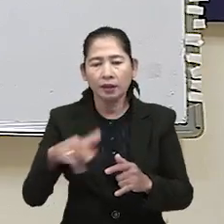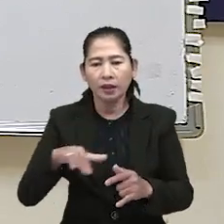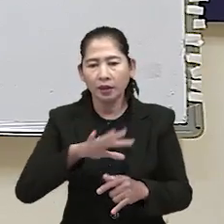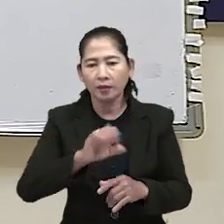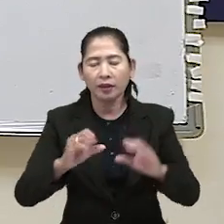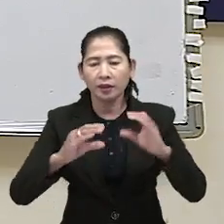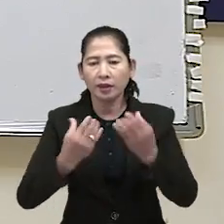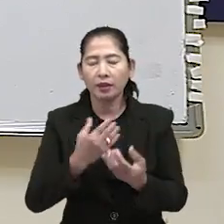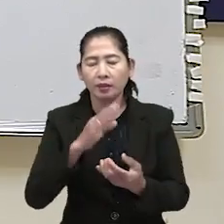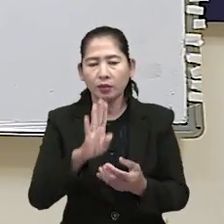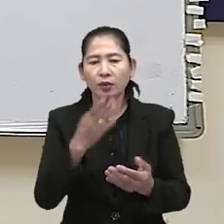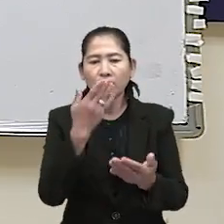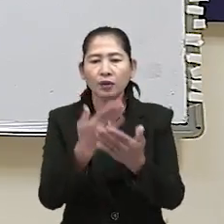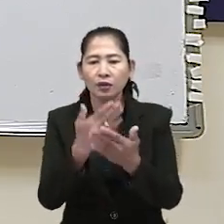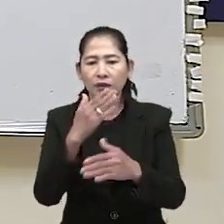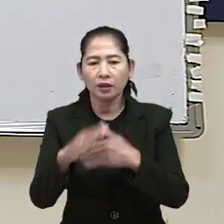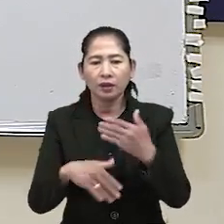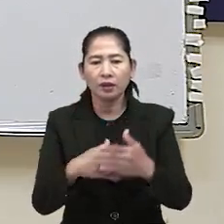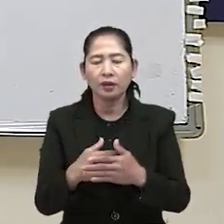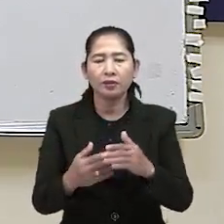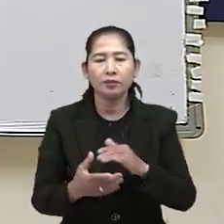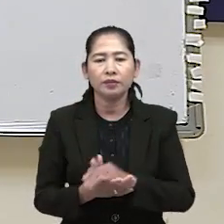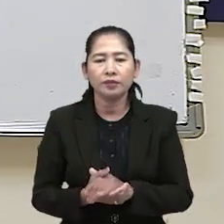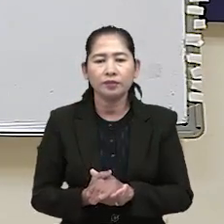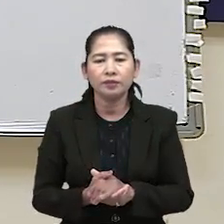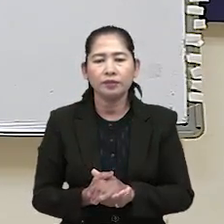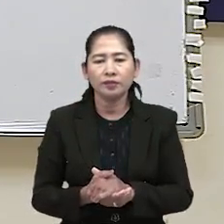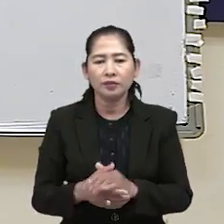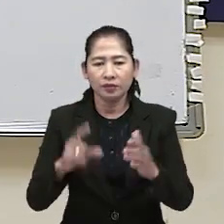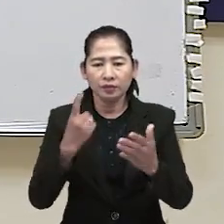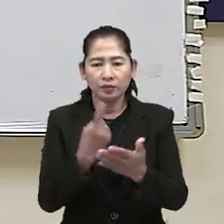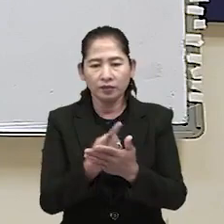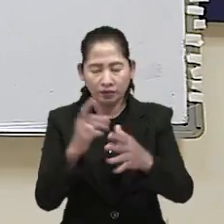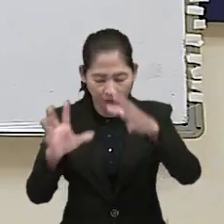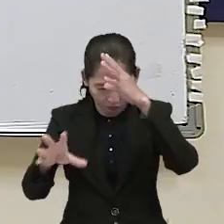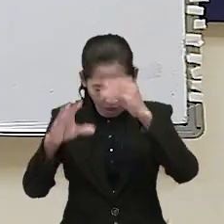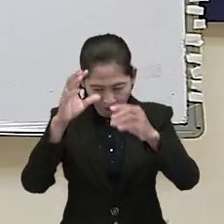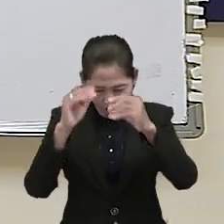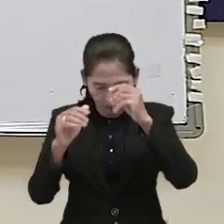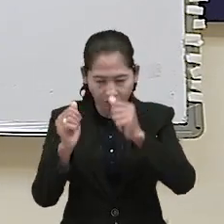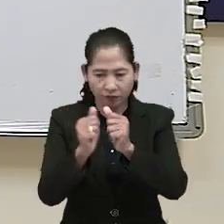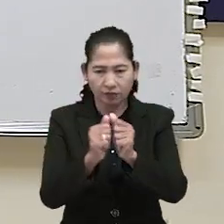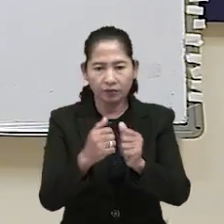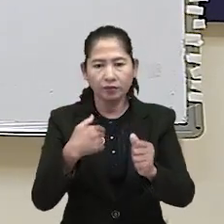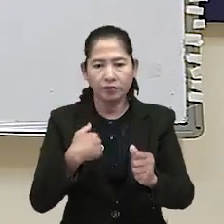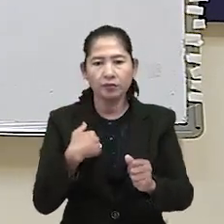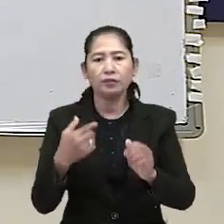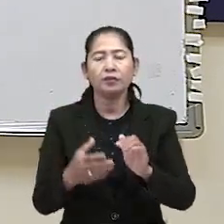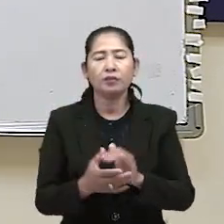buồn đợt đài là chà, ở con trai con tặng áo khnhi, xong cho đôm điên chia mùi nè cứ,